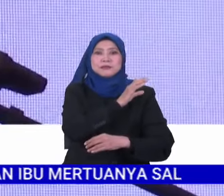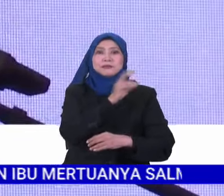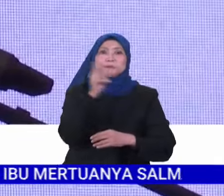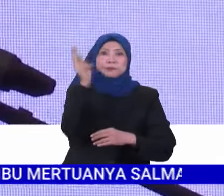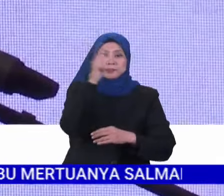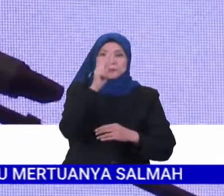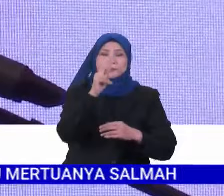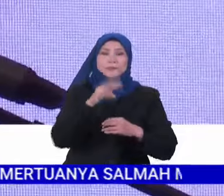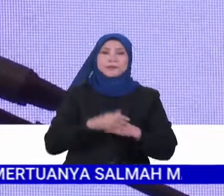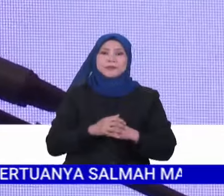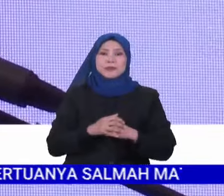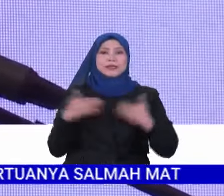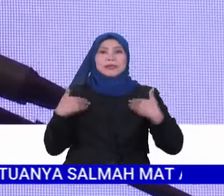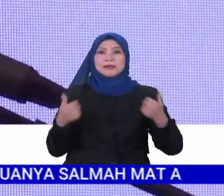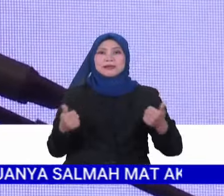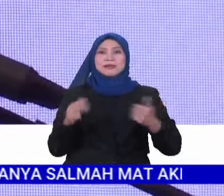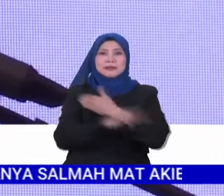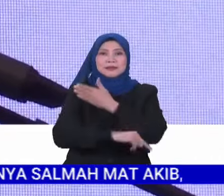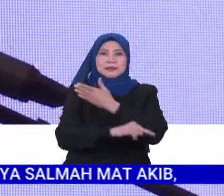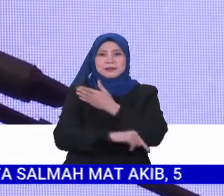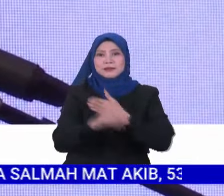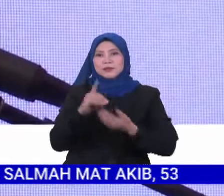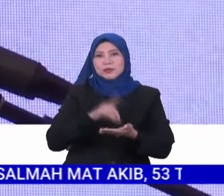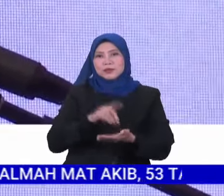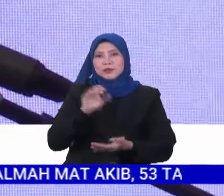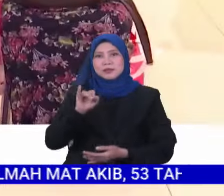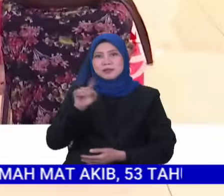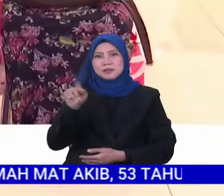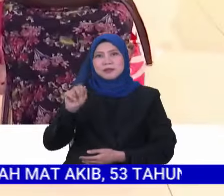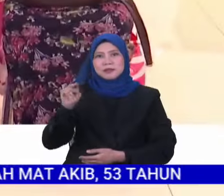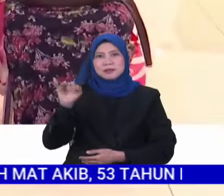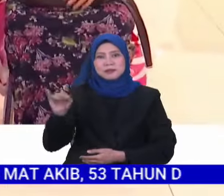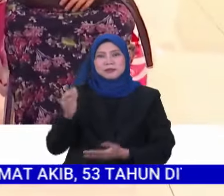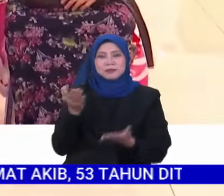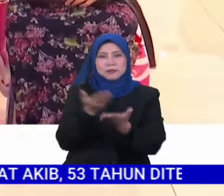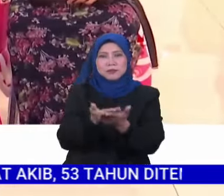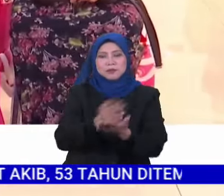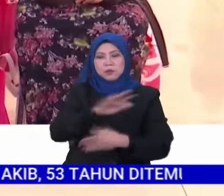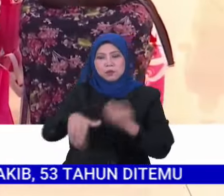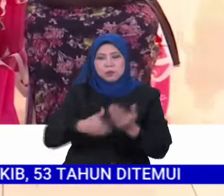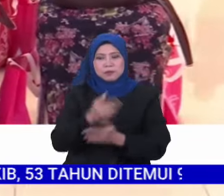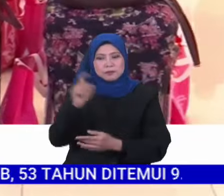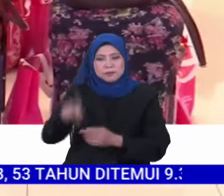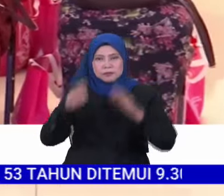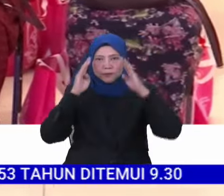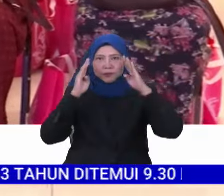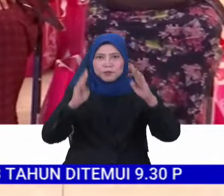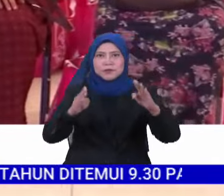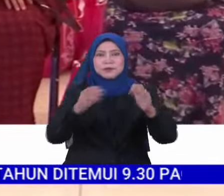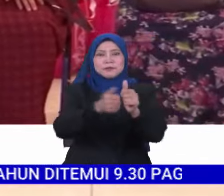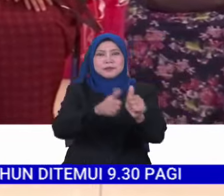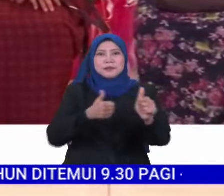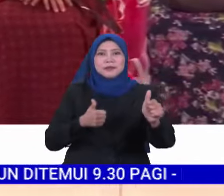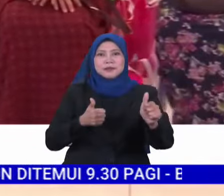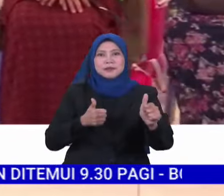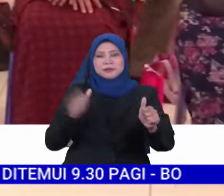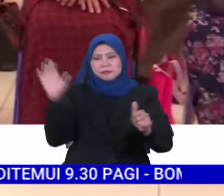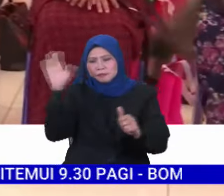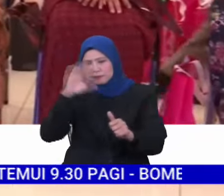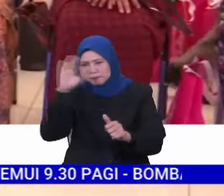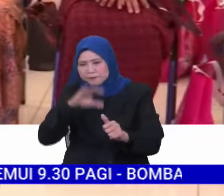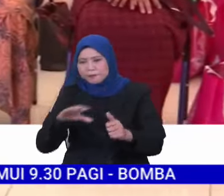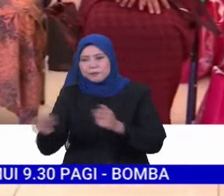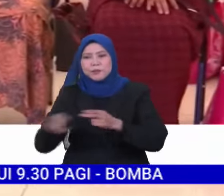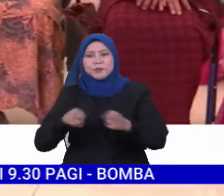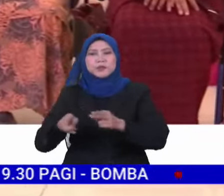Perumahan dan kesehatan Negeri Tote isani Husein menyarankan semua pihak fokus terhadap usaha mencegah mengesan